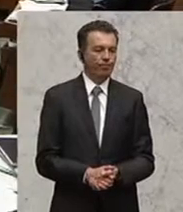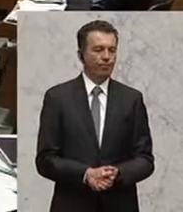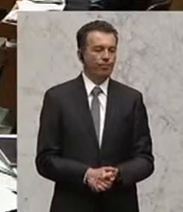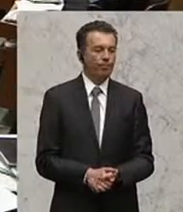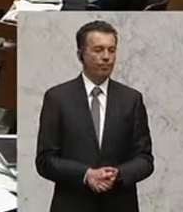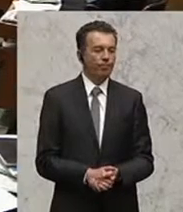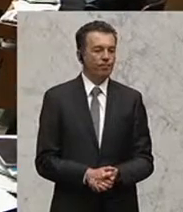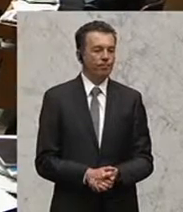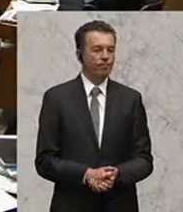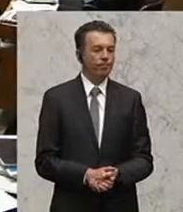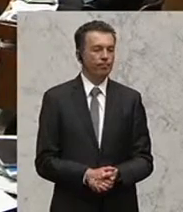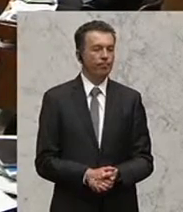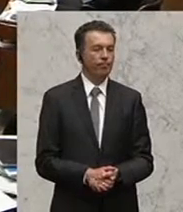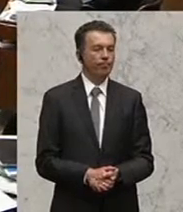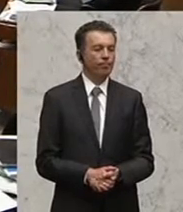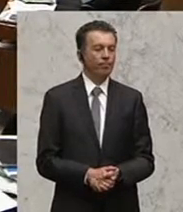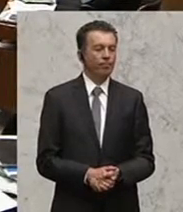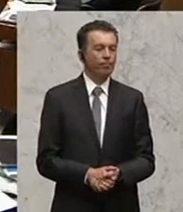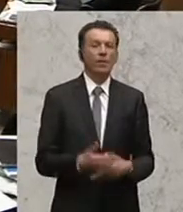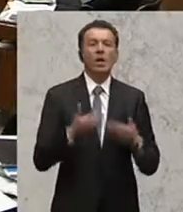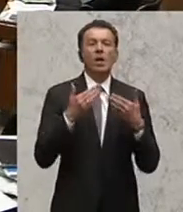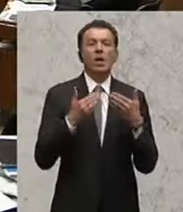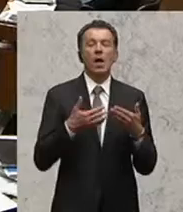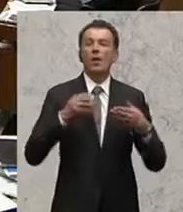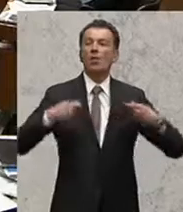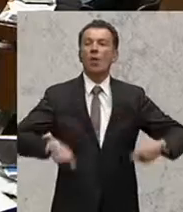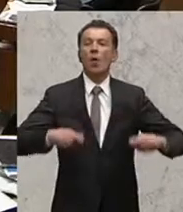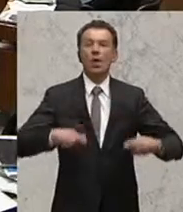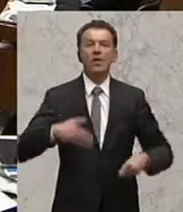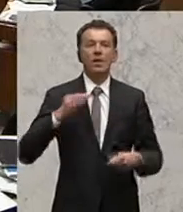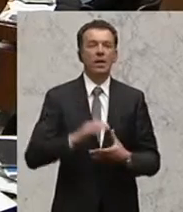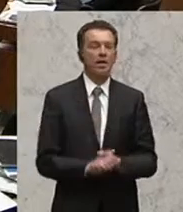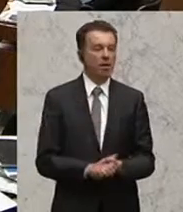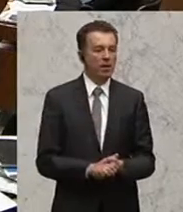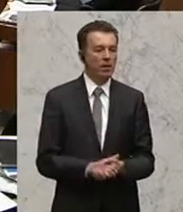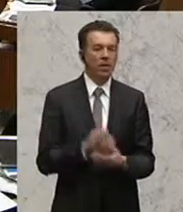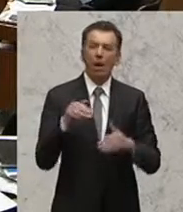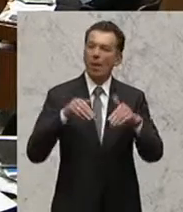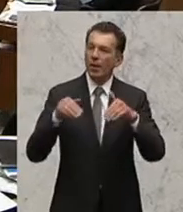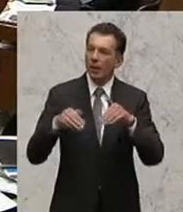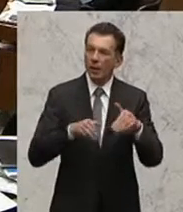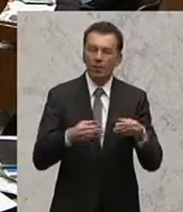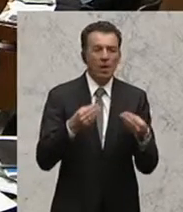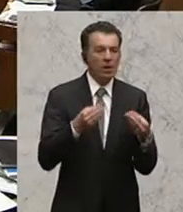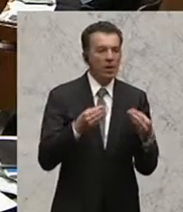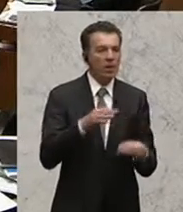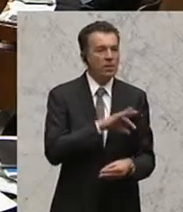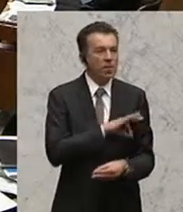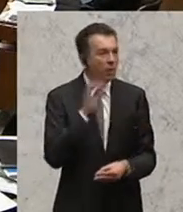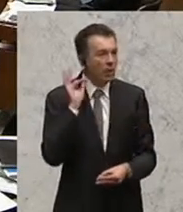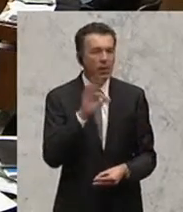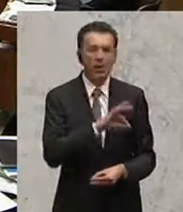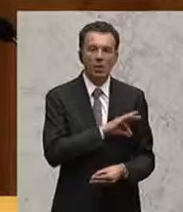Als nächste Rednerin am Wort Brigitte Jank von der ÖVP. Danke, Frau Präsidentin, Herr Minister, geschätzte Kolleginnen und